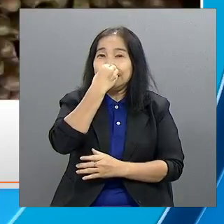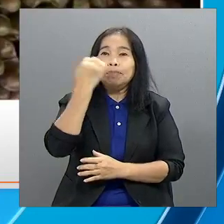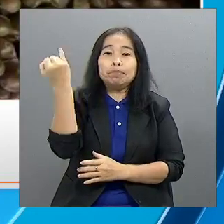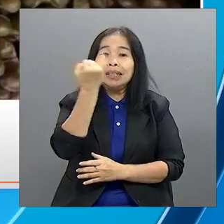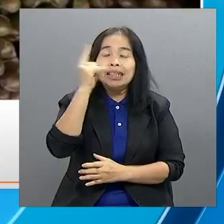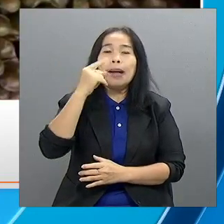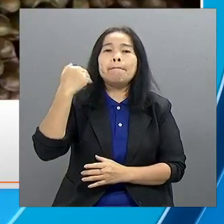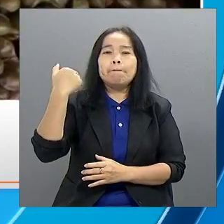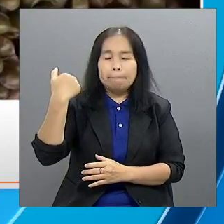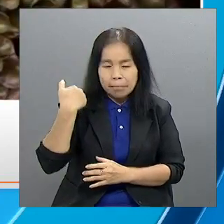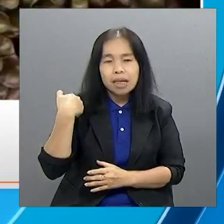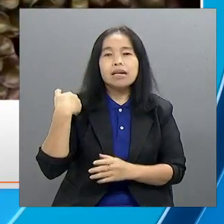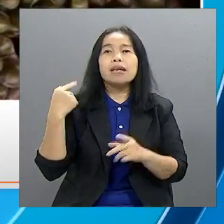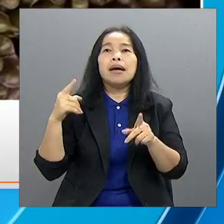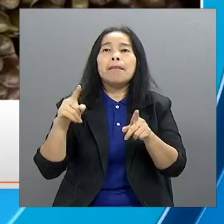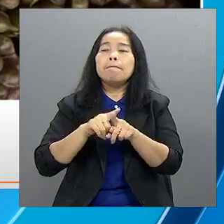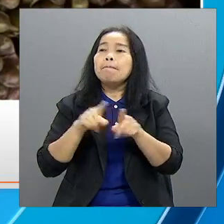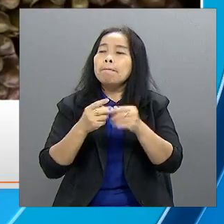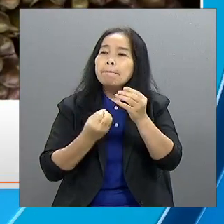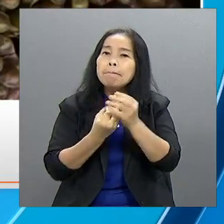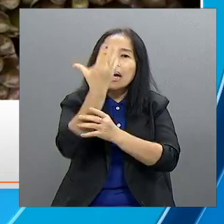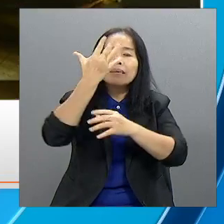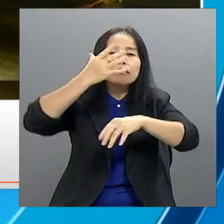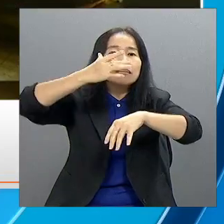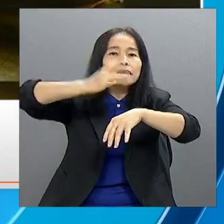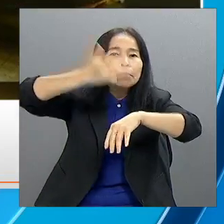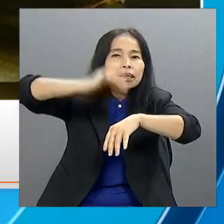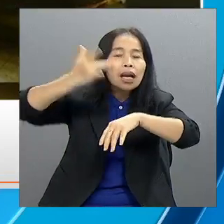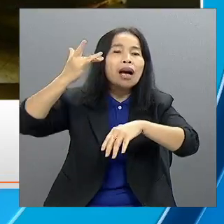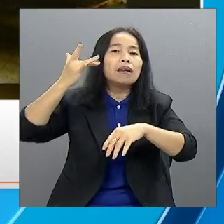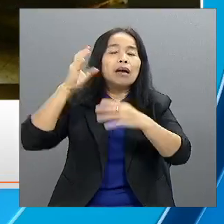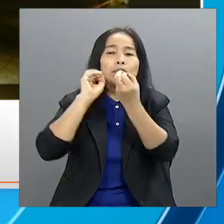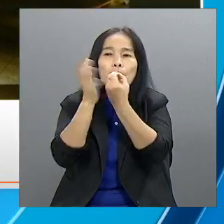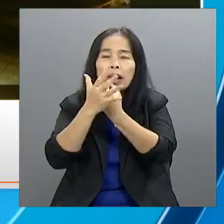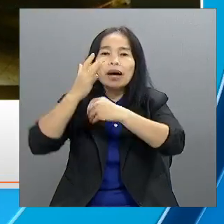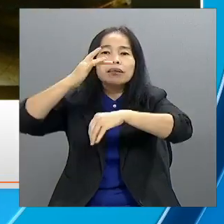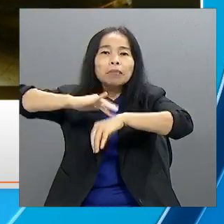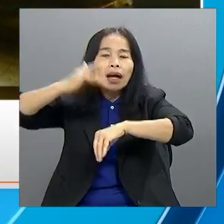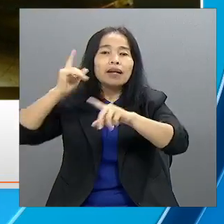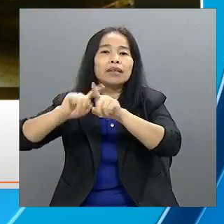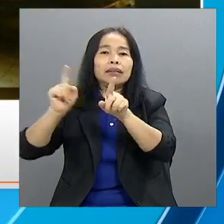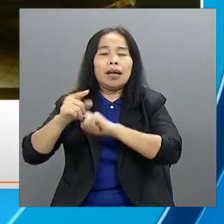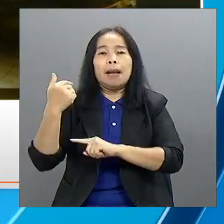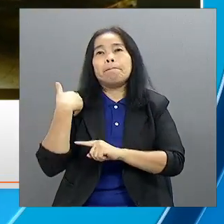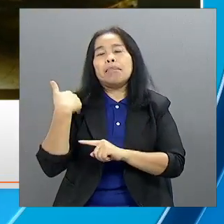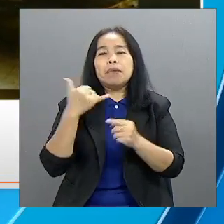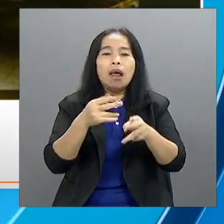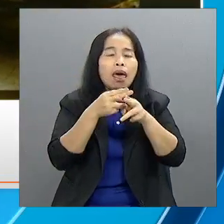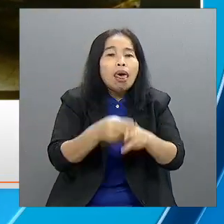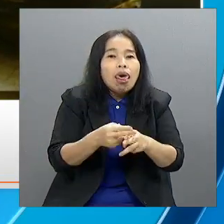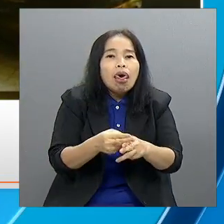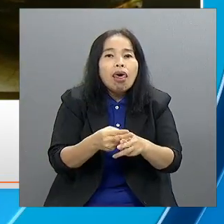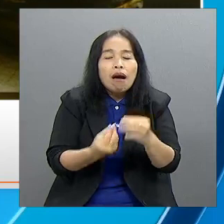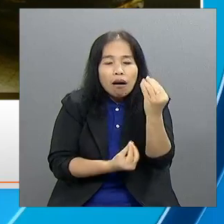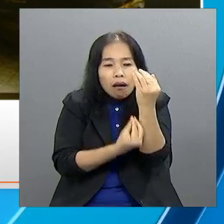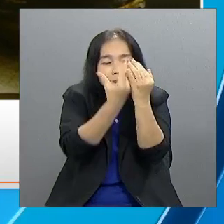งๆมันก็มีรายงานอยู่ทุกปีนะฮะที่ท่านทิบดีท่านรายงานไปเมื่อวันก่อนเนี่ยนะเพราะว่